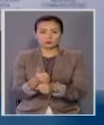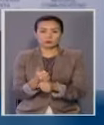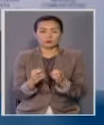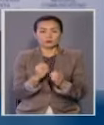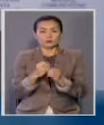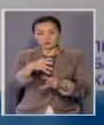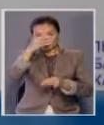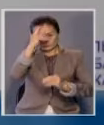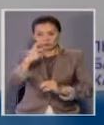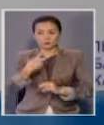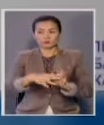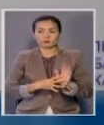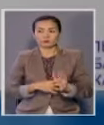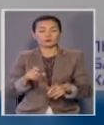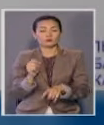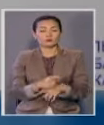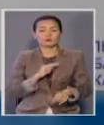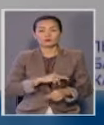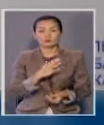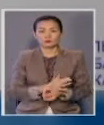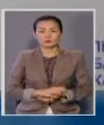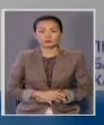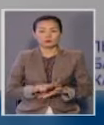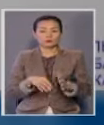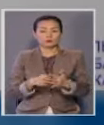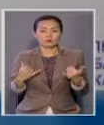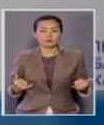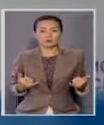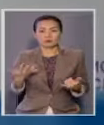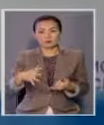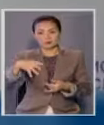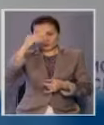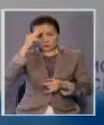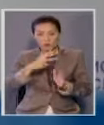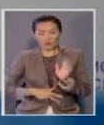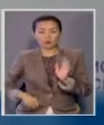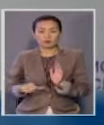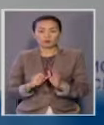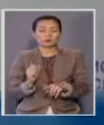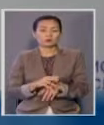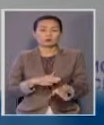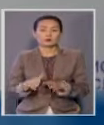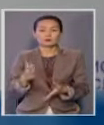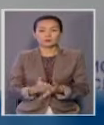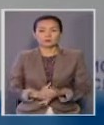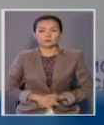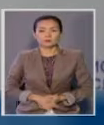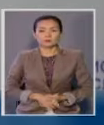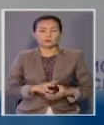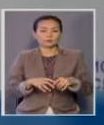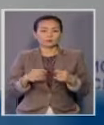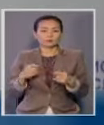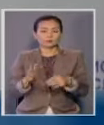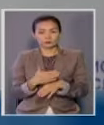10 ұсыныс, 129 тапсырма берілген. Оның күні бүгінге дейін 5 ұсынысы мен 86 тапсырмасы орындалды. Талдау